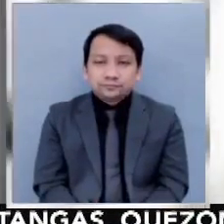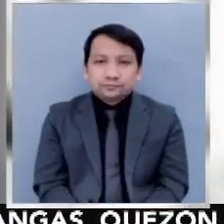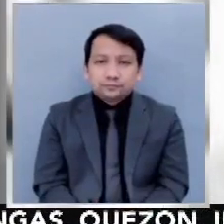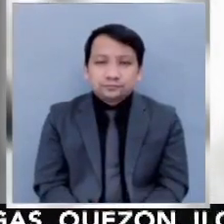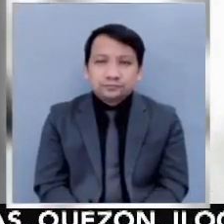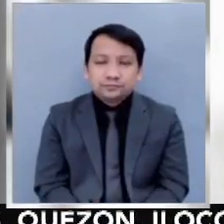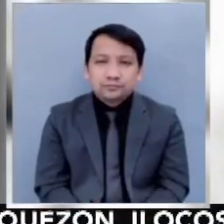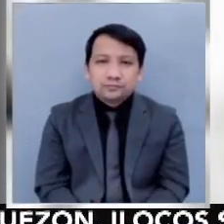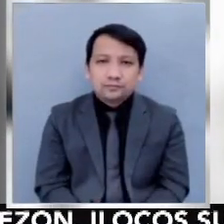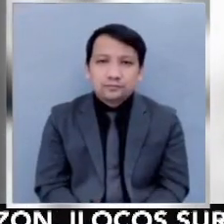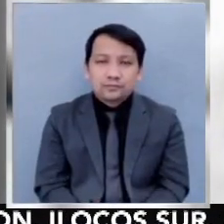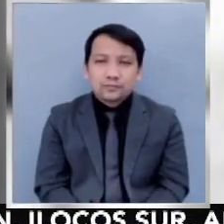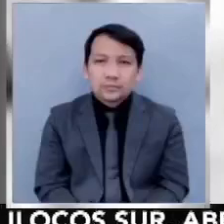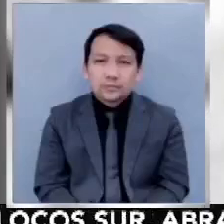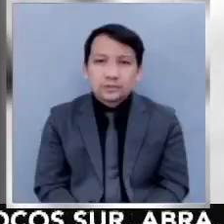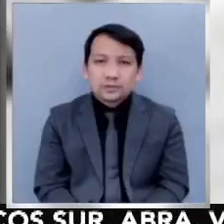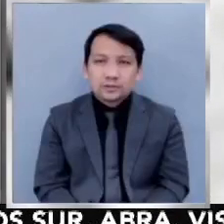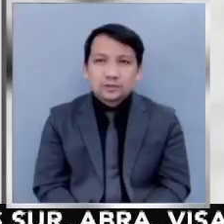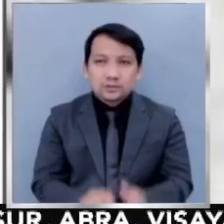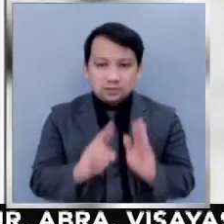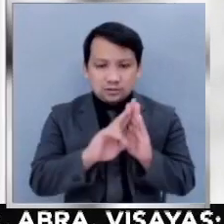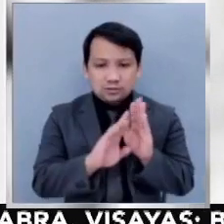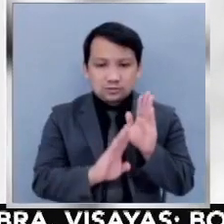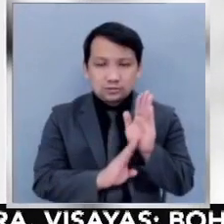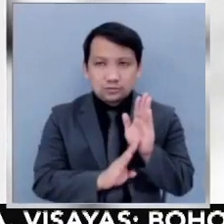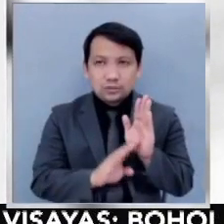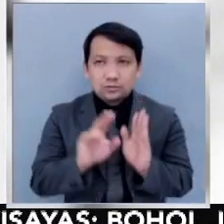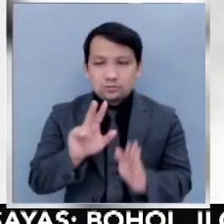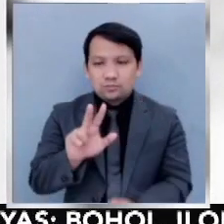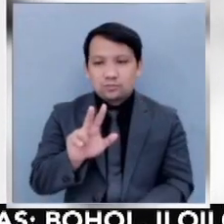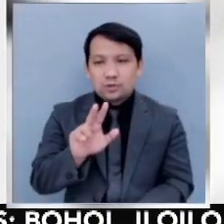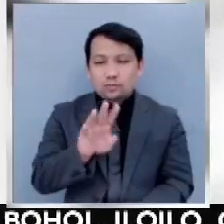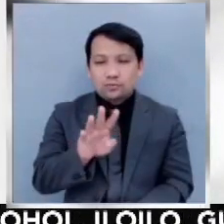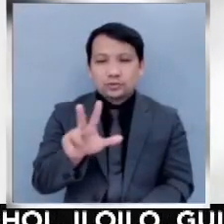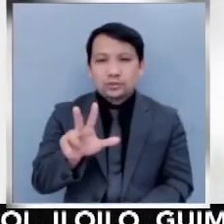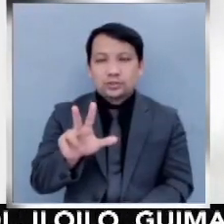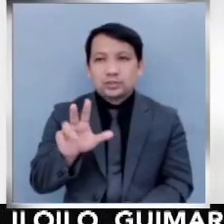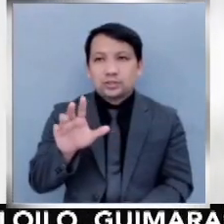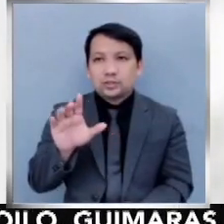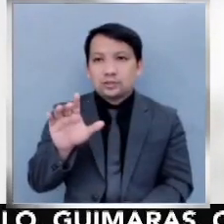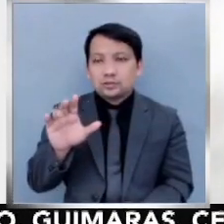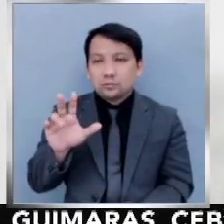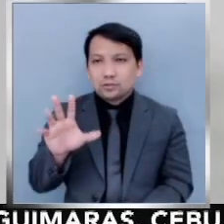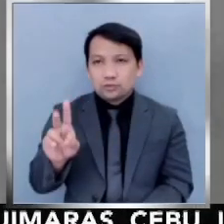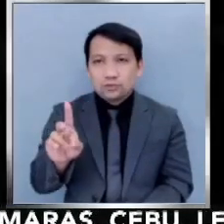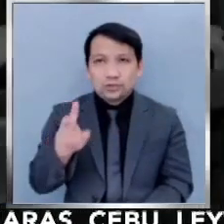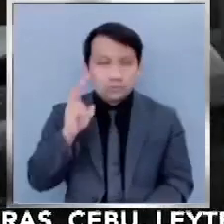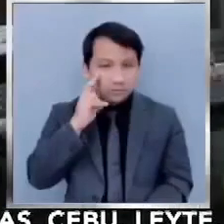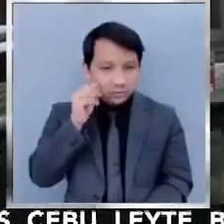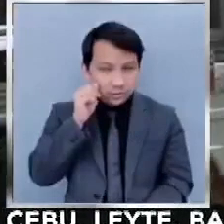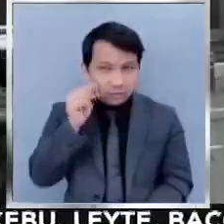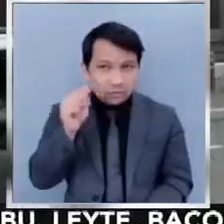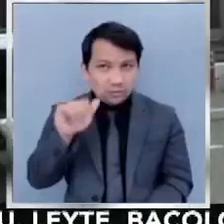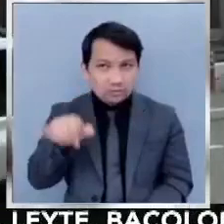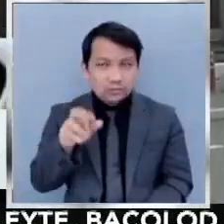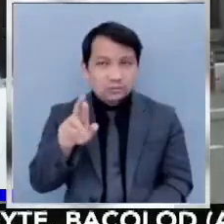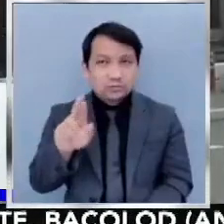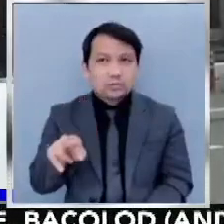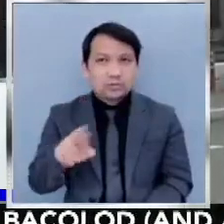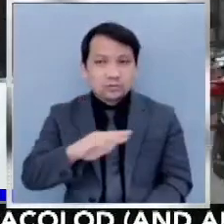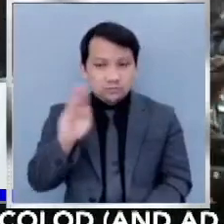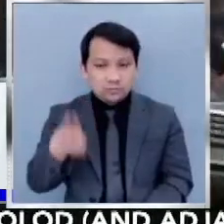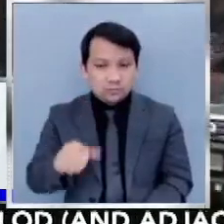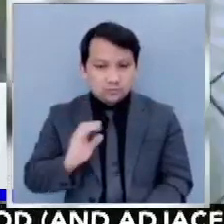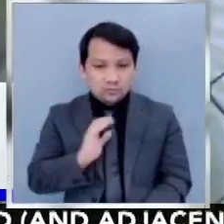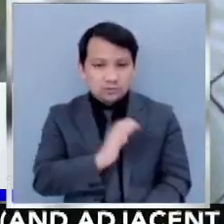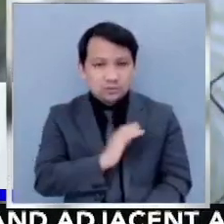Sa House Bill 4331, binuhay ni Manila's 6th District Representative Bienvenido Abante Jr. ang panawagang buwagin na